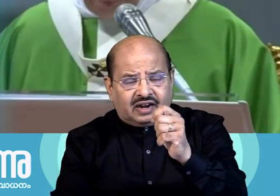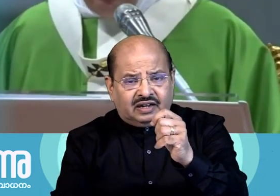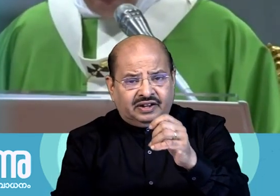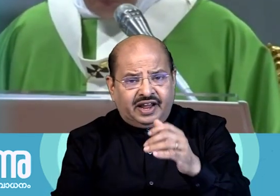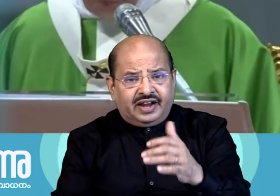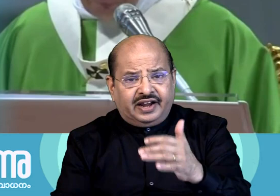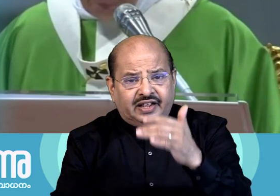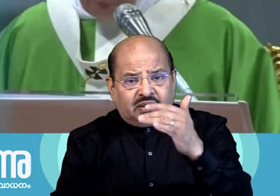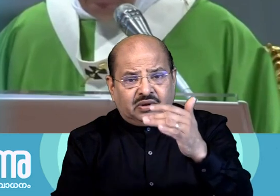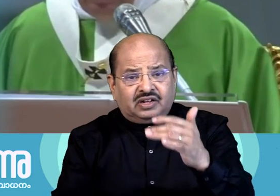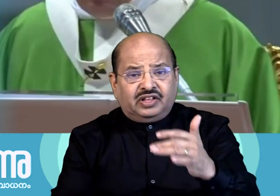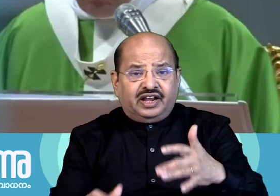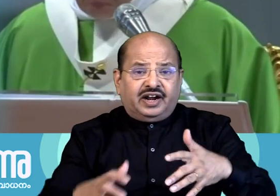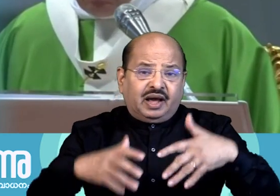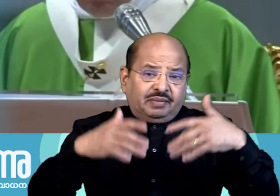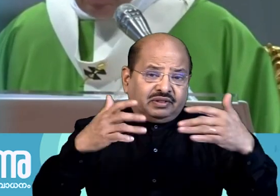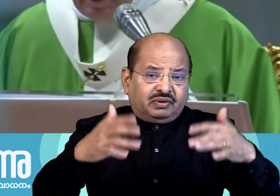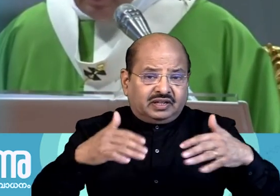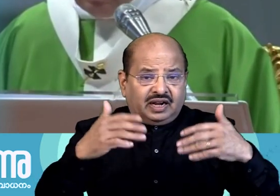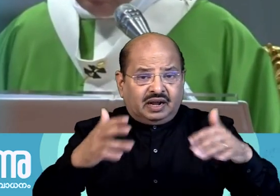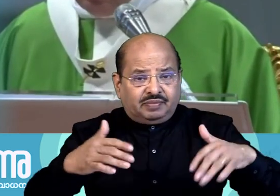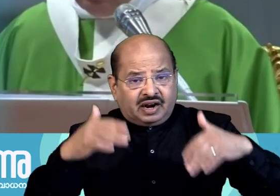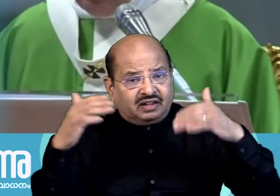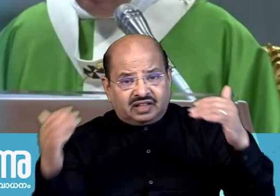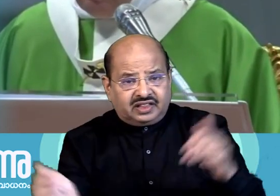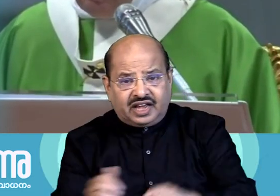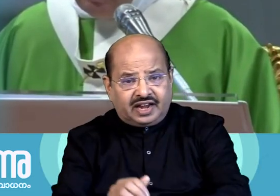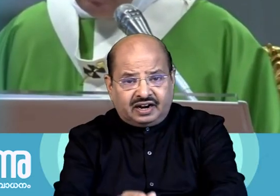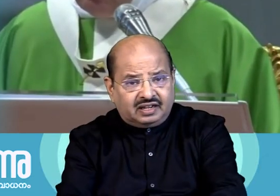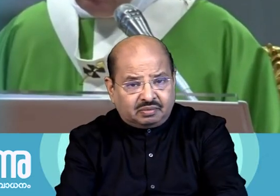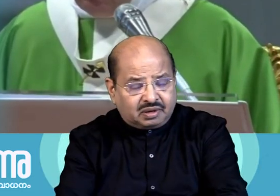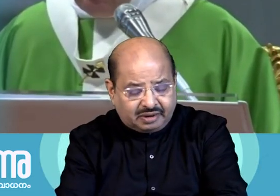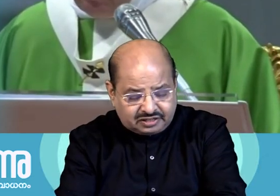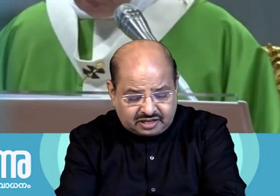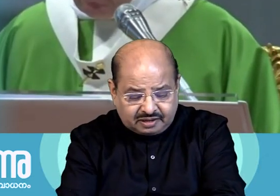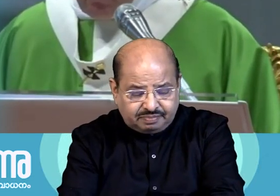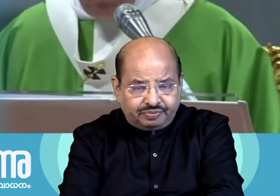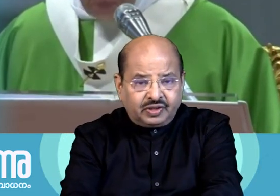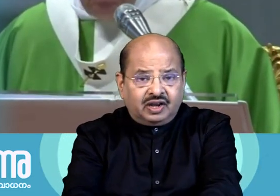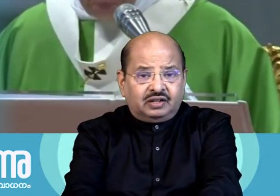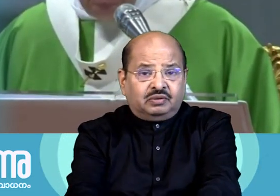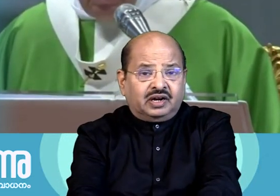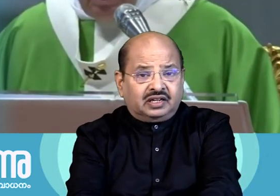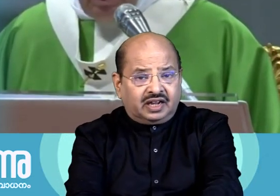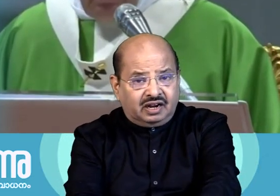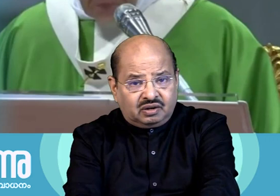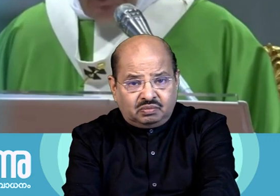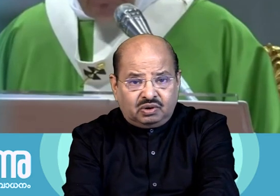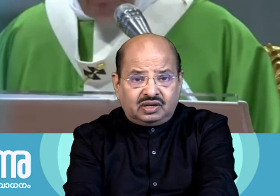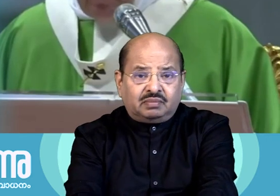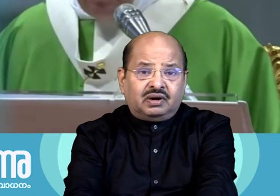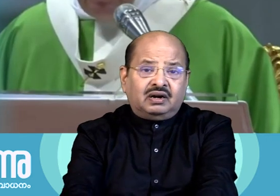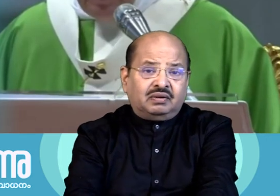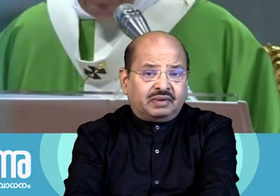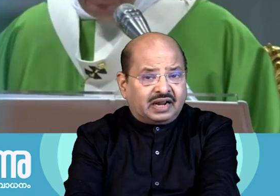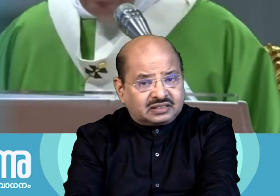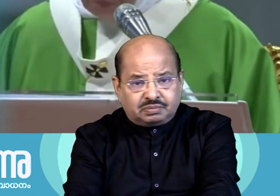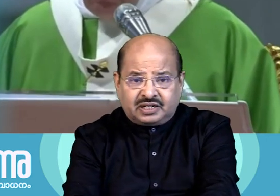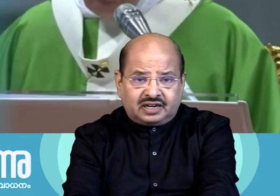പഠിക്കുകയാണ്. അതിനെ എങ്ങനെ നമുക്ക് നേരിടാമെന്നുള്ളതെല്ലാം അടുത്ത അധ്യായങ്ങളിൽ നമുക്ക് മനസ്സിലാകും. അതുകൊണ്ട് അത് കേൾക്കുമ്പോൾ